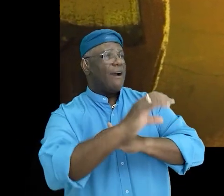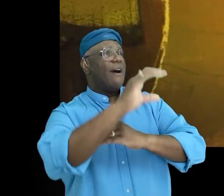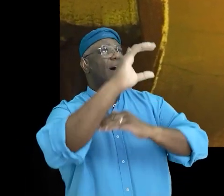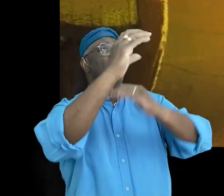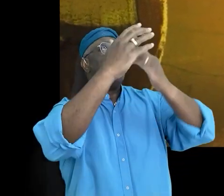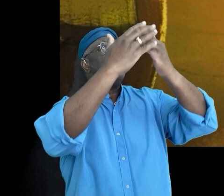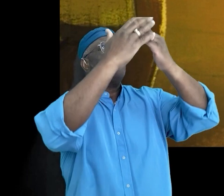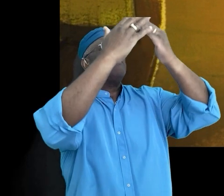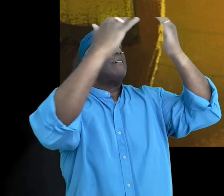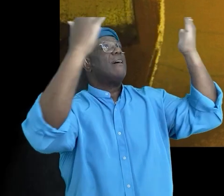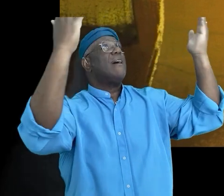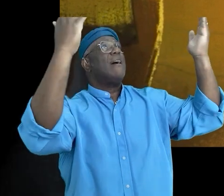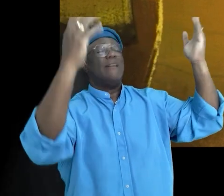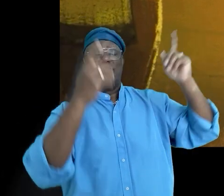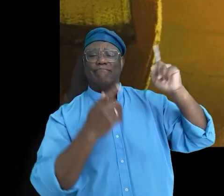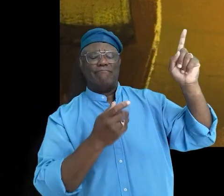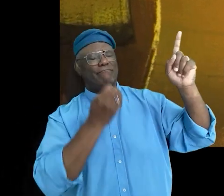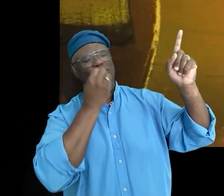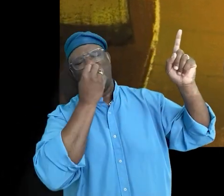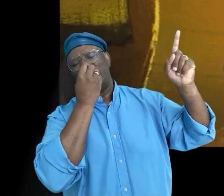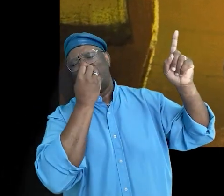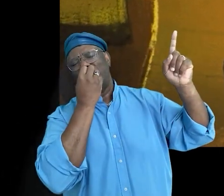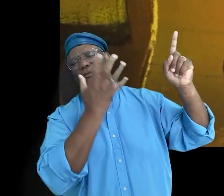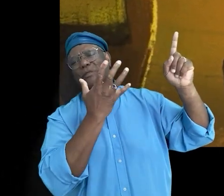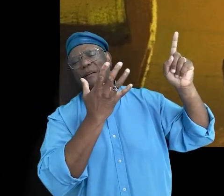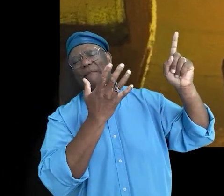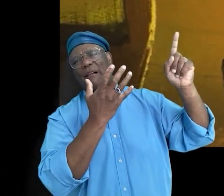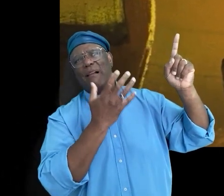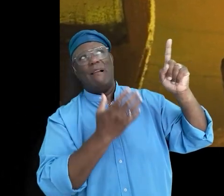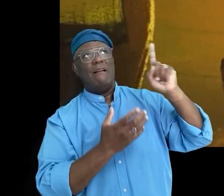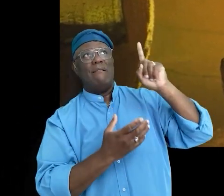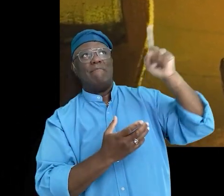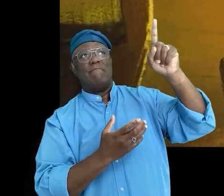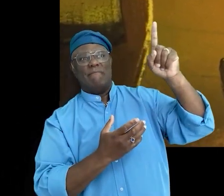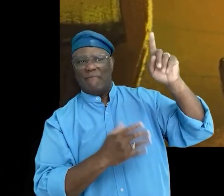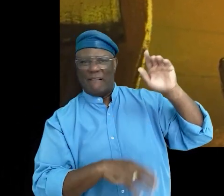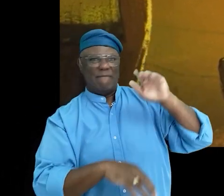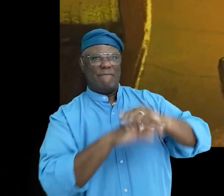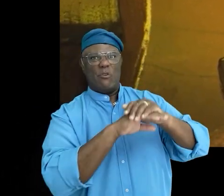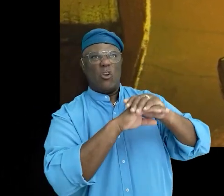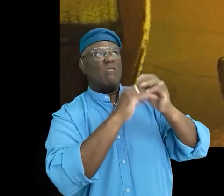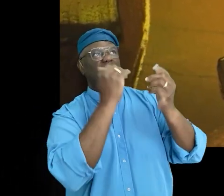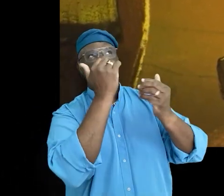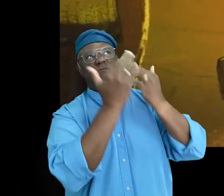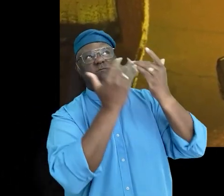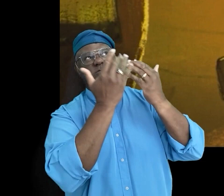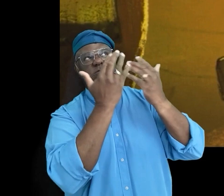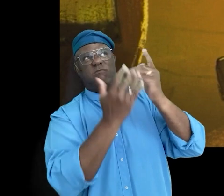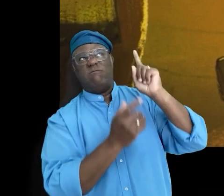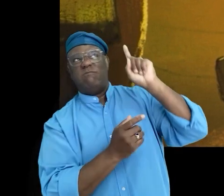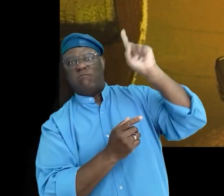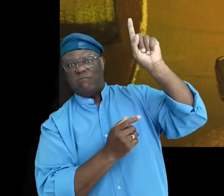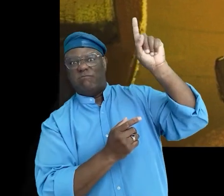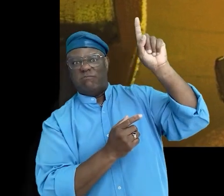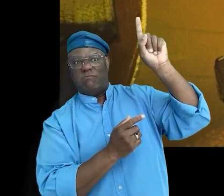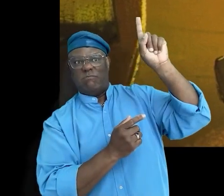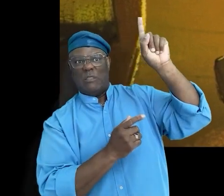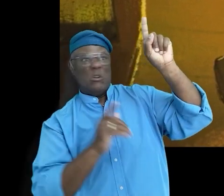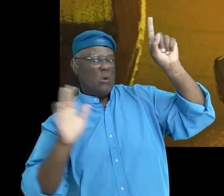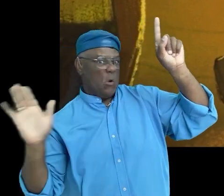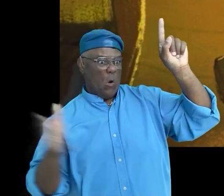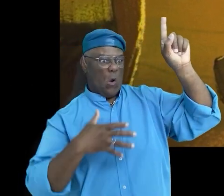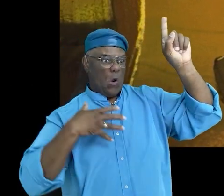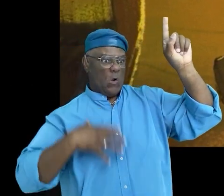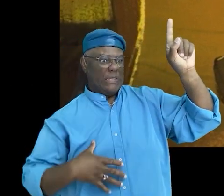codi o hyn o bryd yn yr awyr. Mae'n brydferth, ac mae wedi ei wneud gyfan gwbl o dan, ac